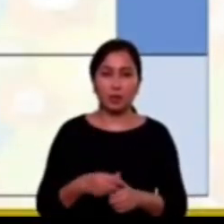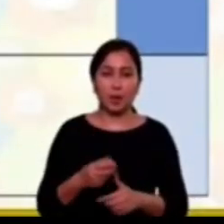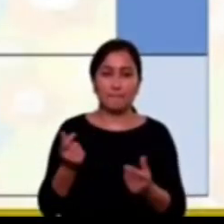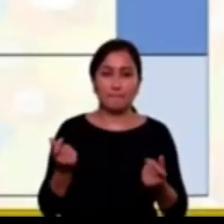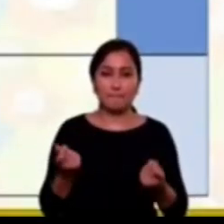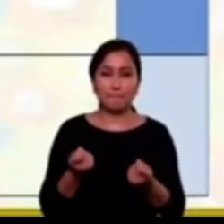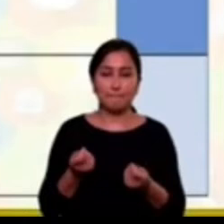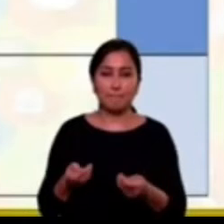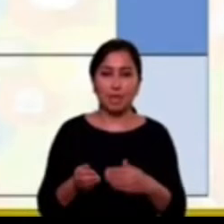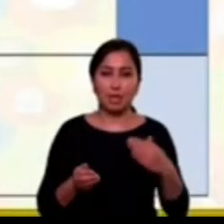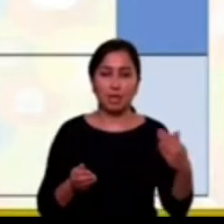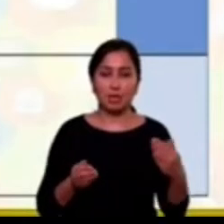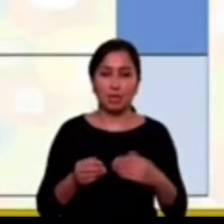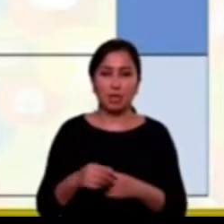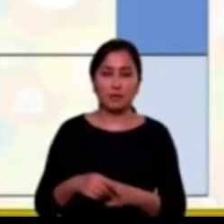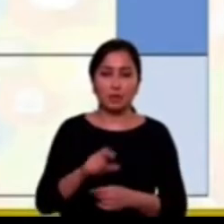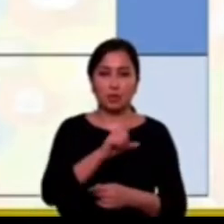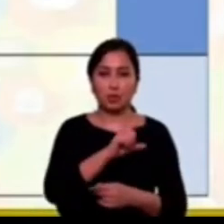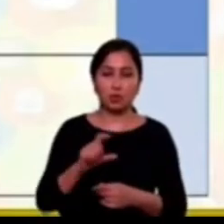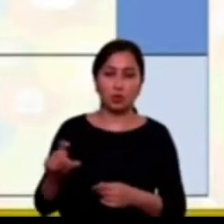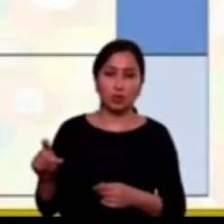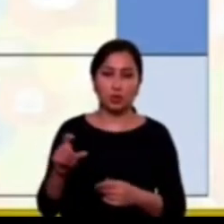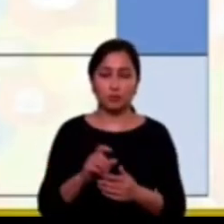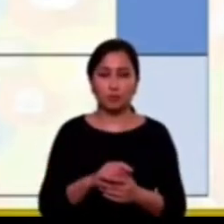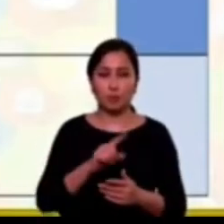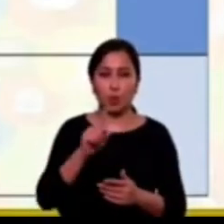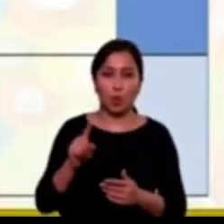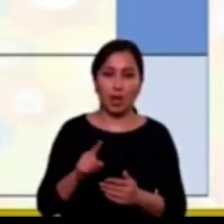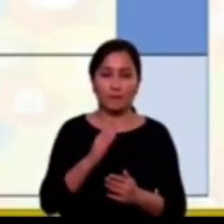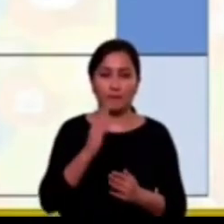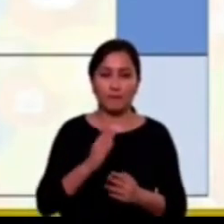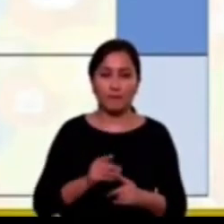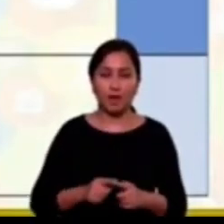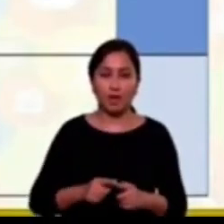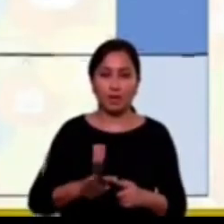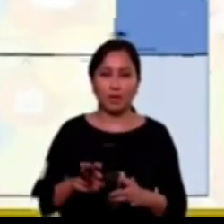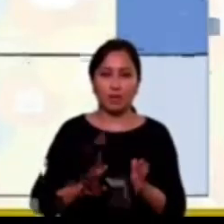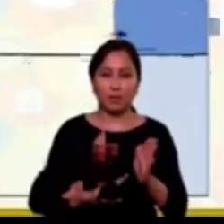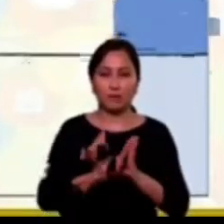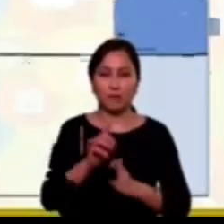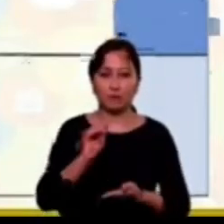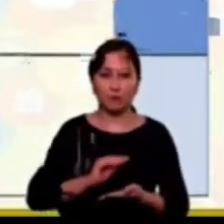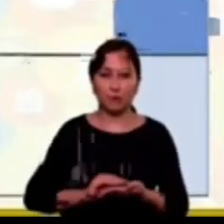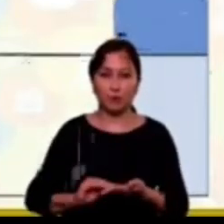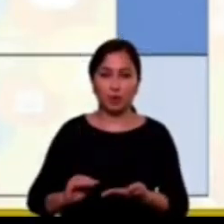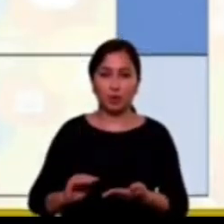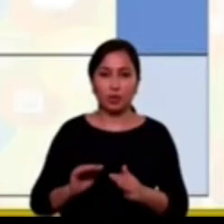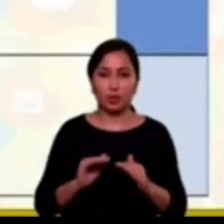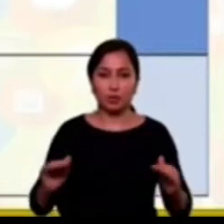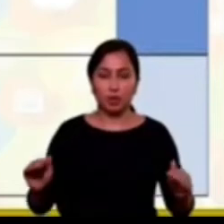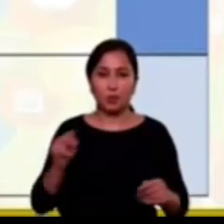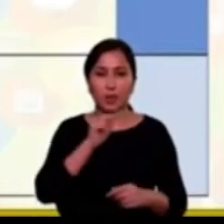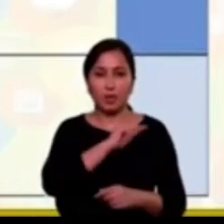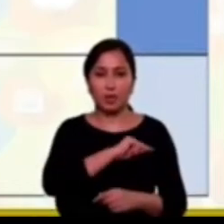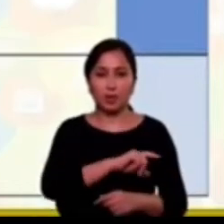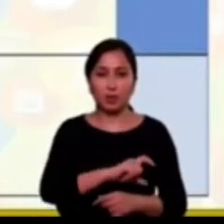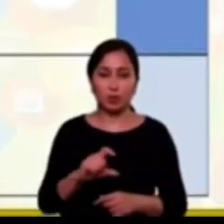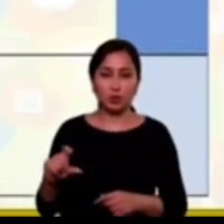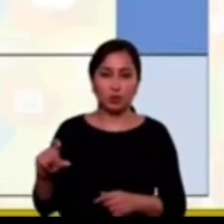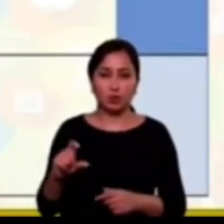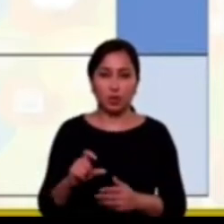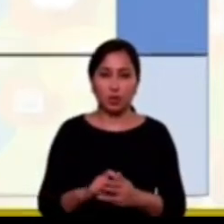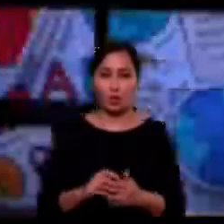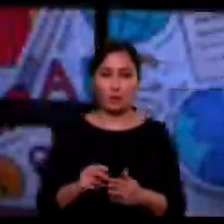малый левый строчный полуовал. Его мы начинаем писать, ребята, в рабочей